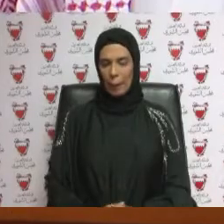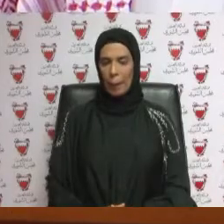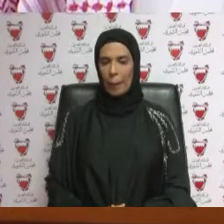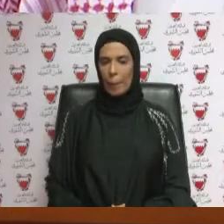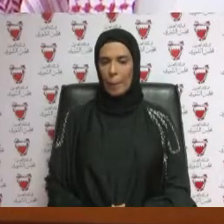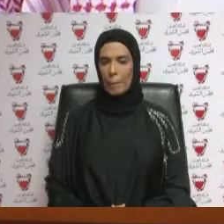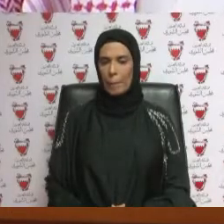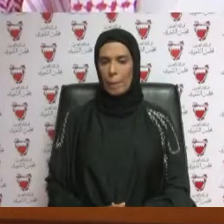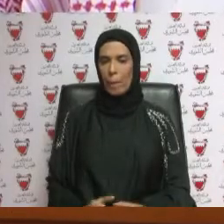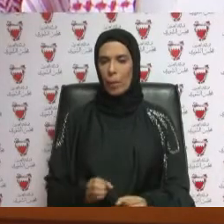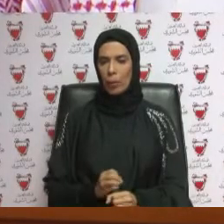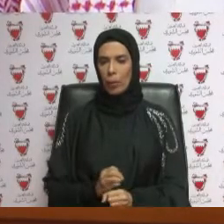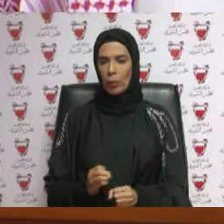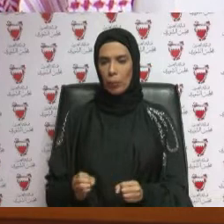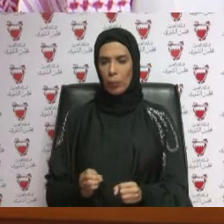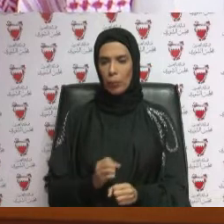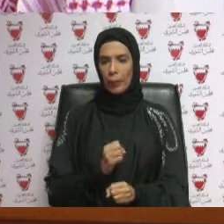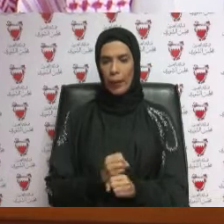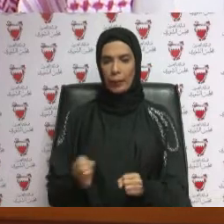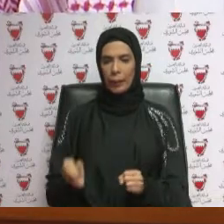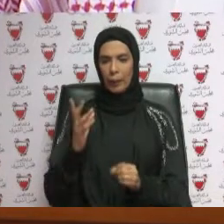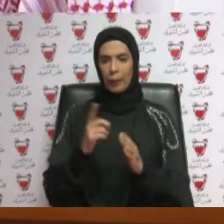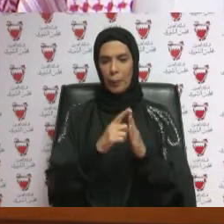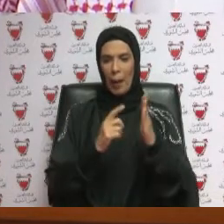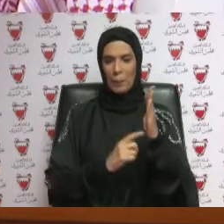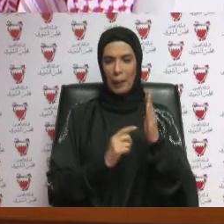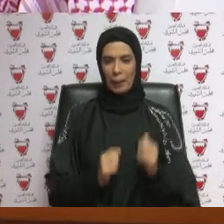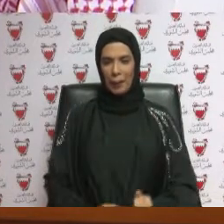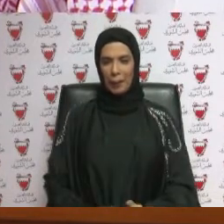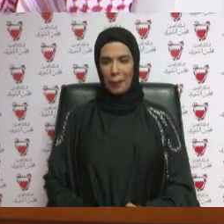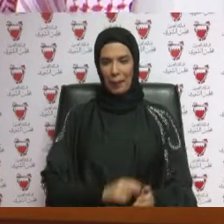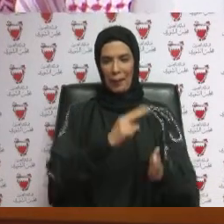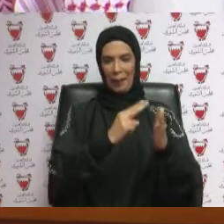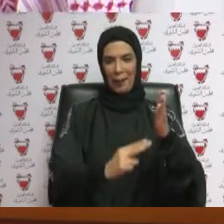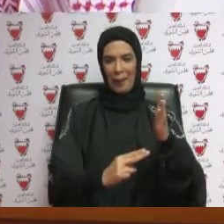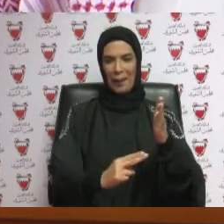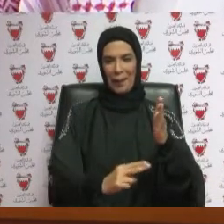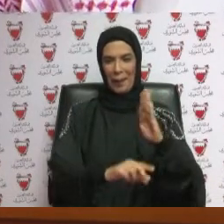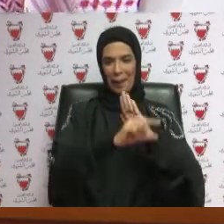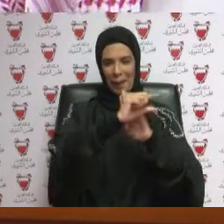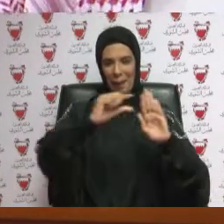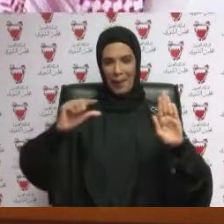يتألف مشروع القانون فضلاً عن الديباجية من مادتين، حيث نصت المادة الأولى